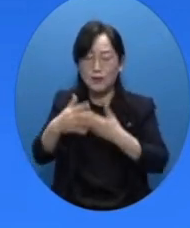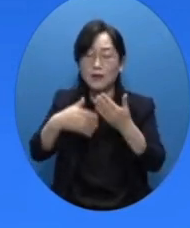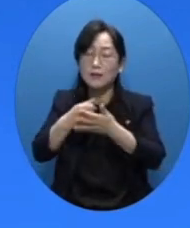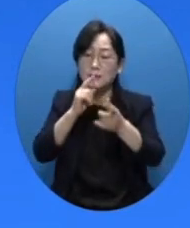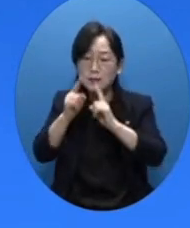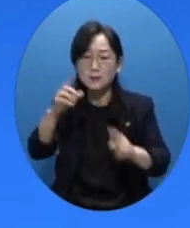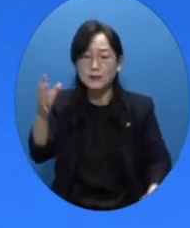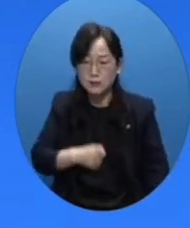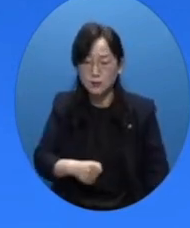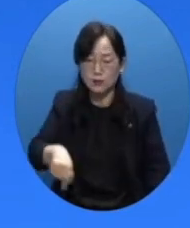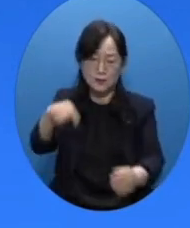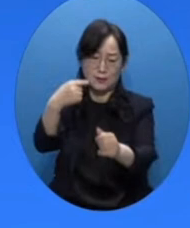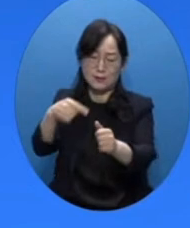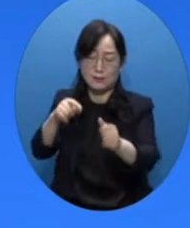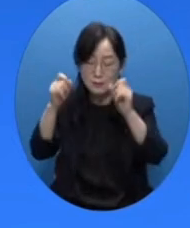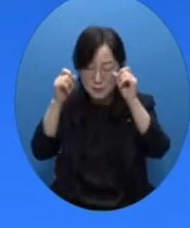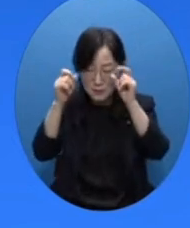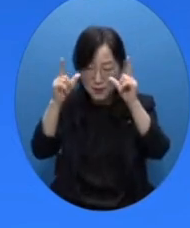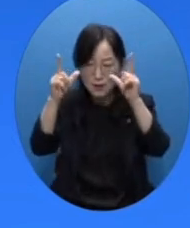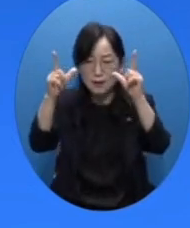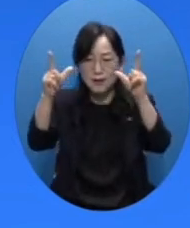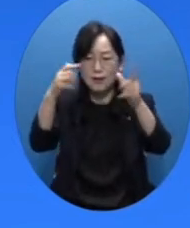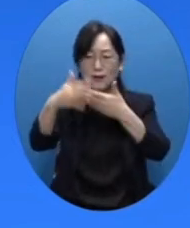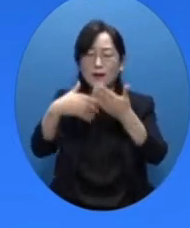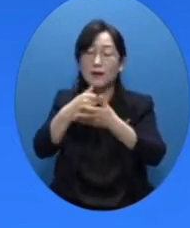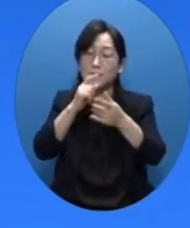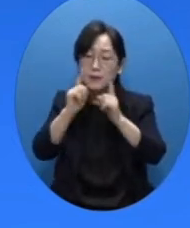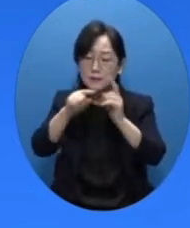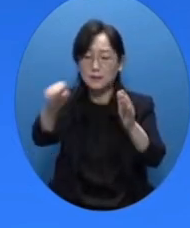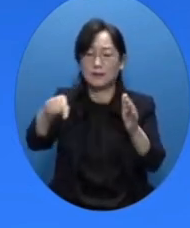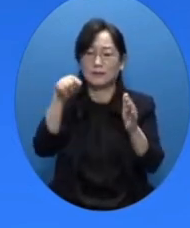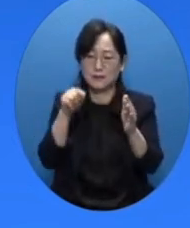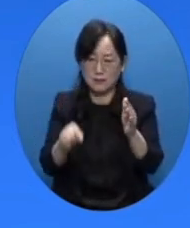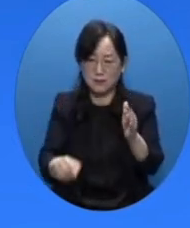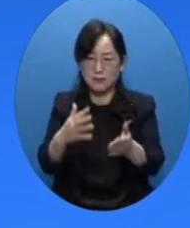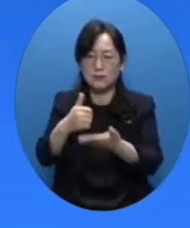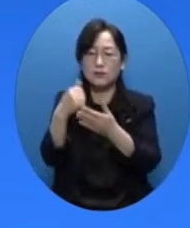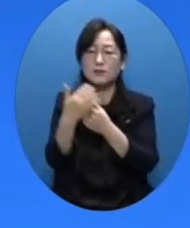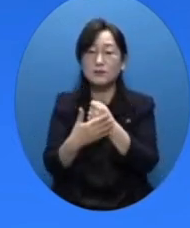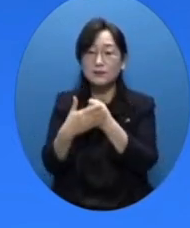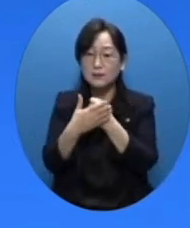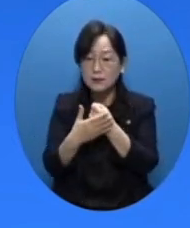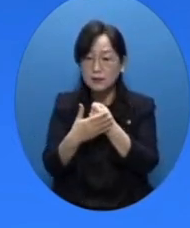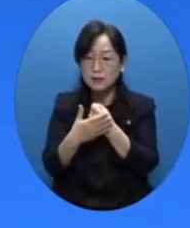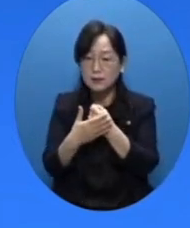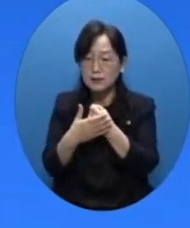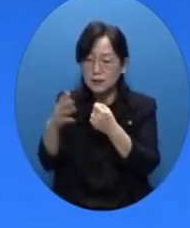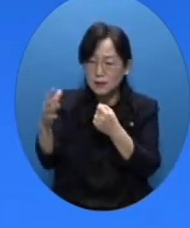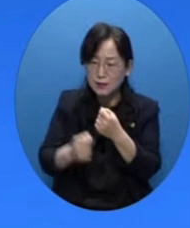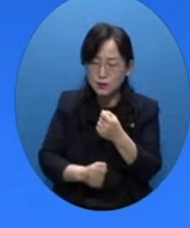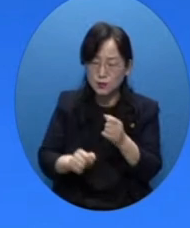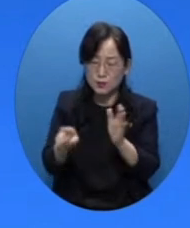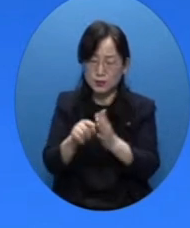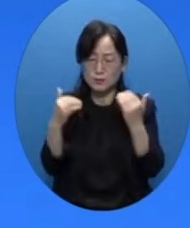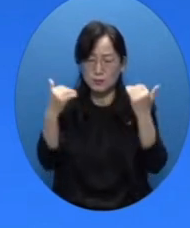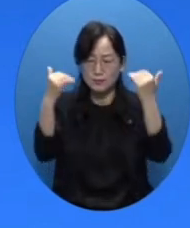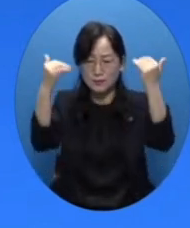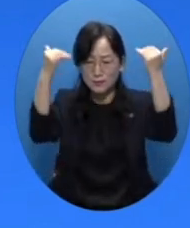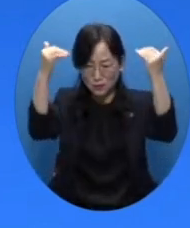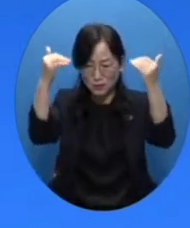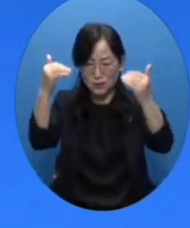가르쳐 주시고 깨닫게 하시고 말씀 안에서 주의 은혜 가운데 믿음이 선장에게 만들어 주시는